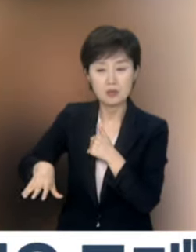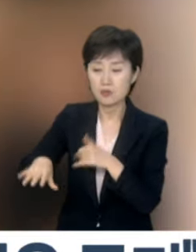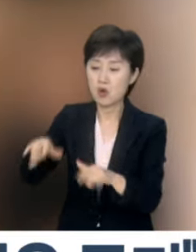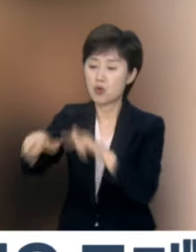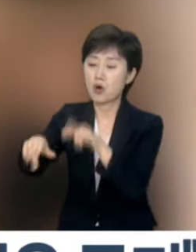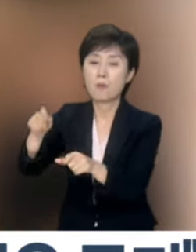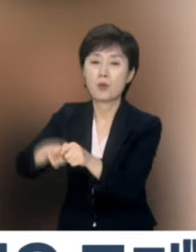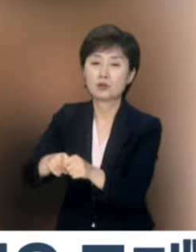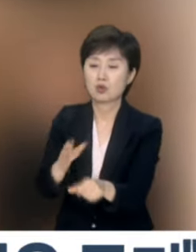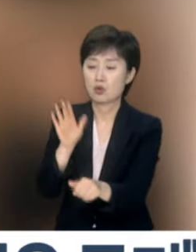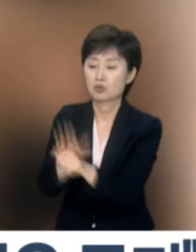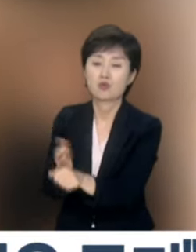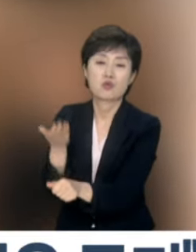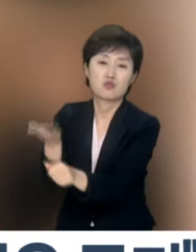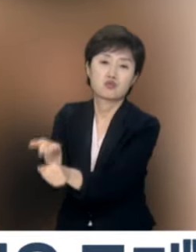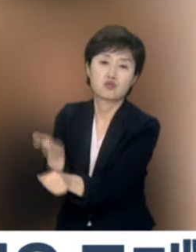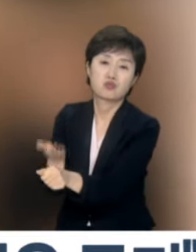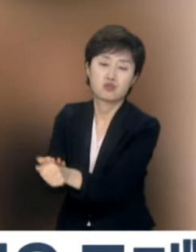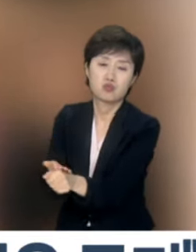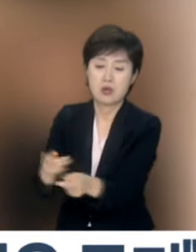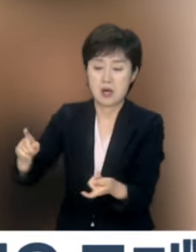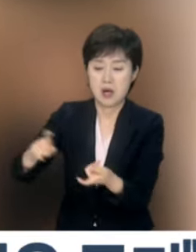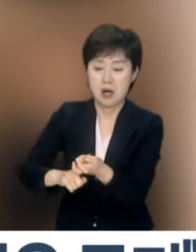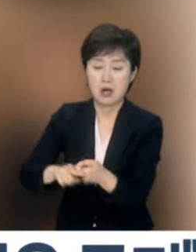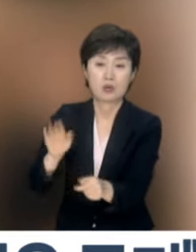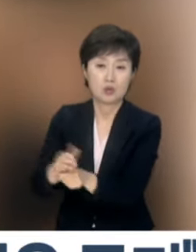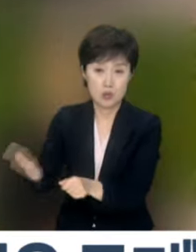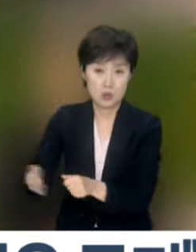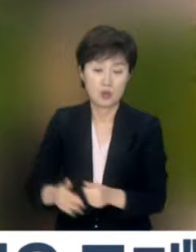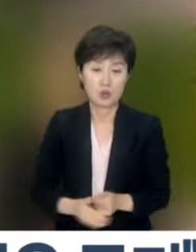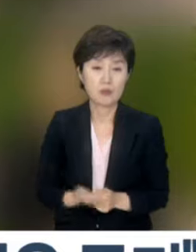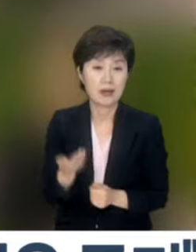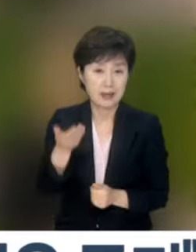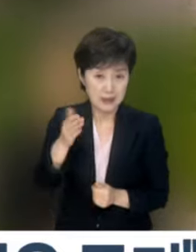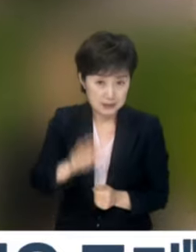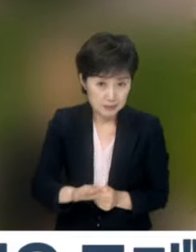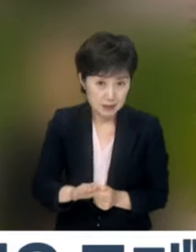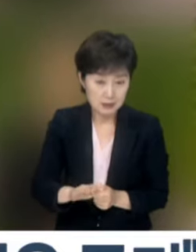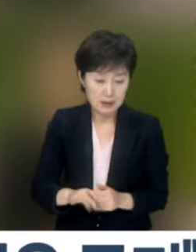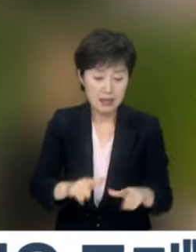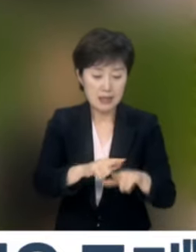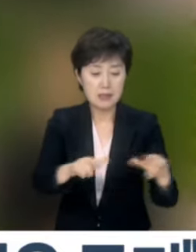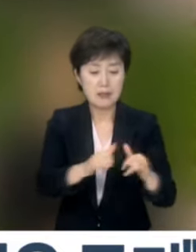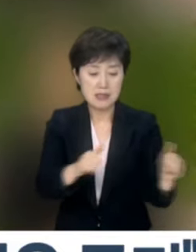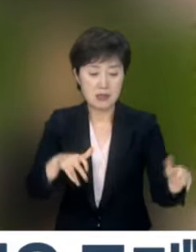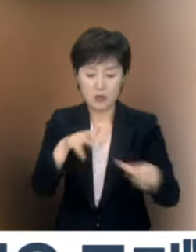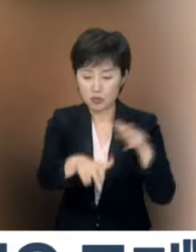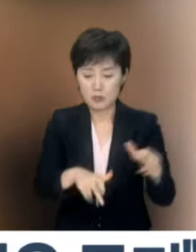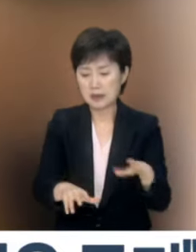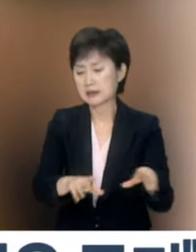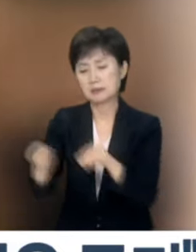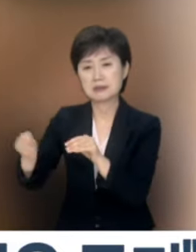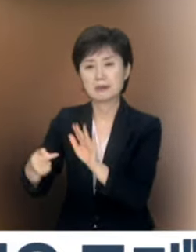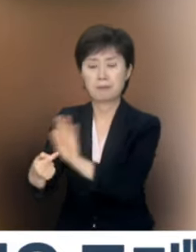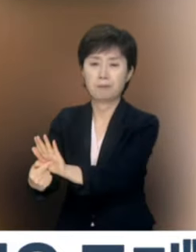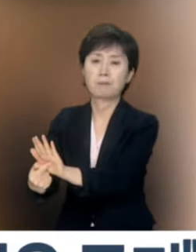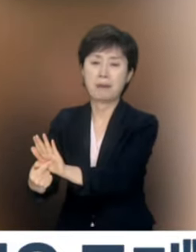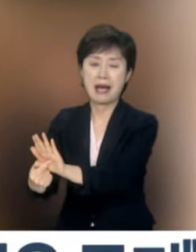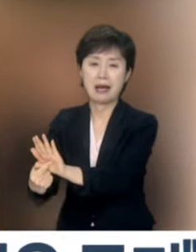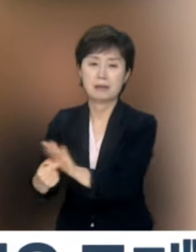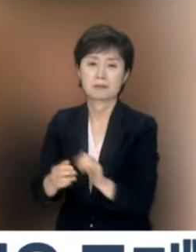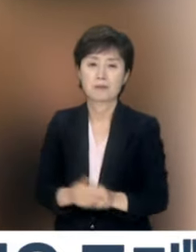공급하고 새로운 협력 프로그램을 시작할 것이라고 밝혔습니다. 다만 민간인 공격은 금지한다고 선을